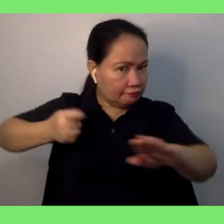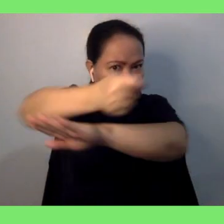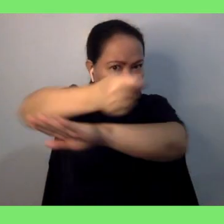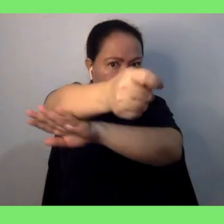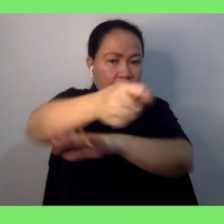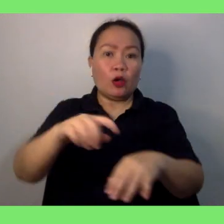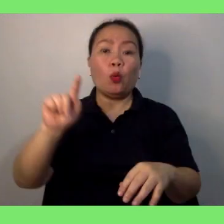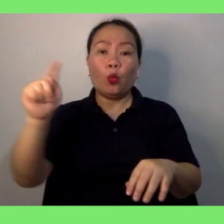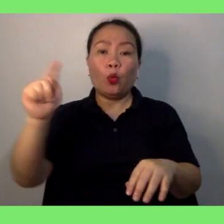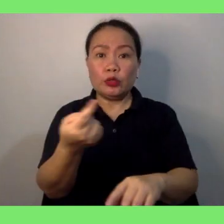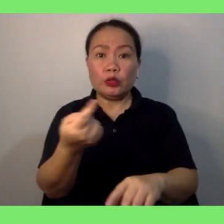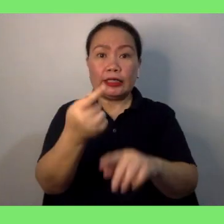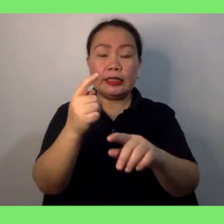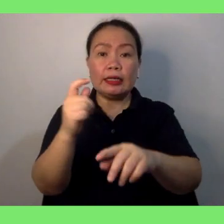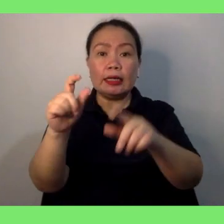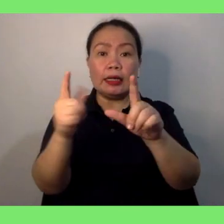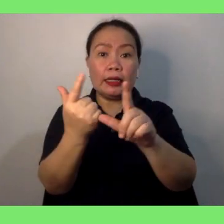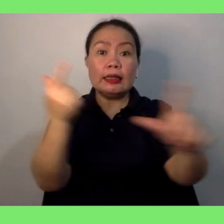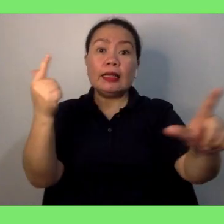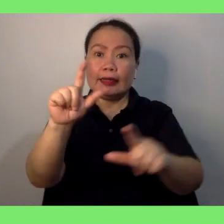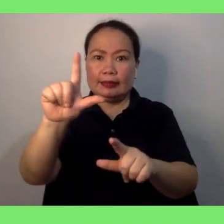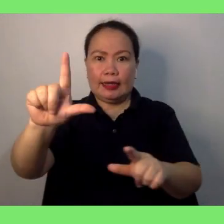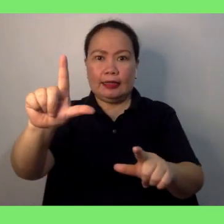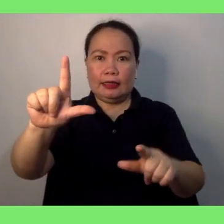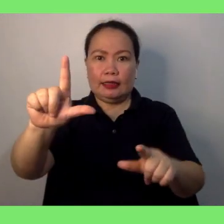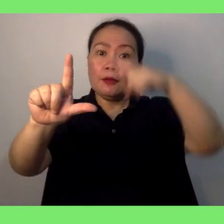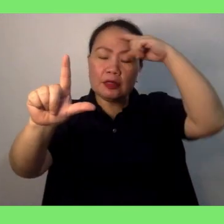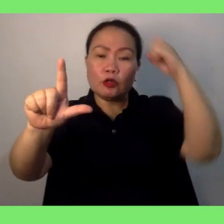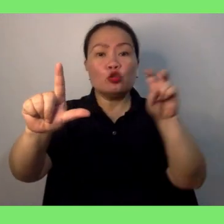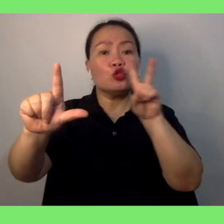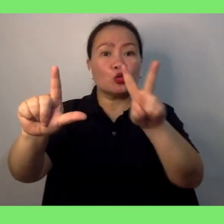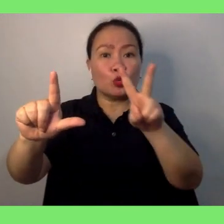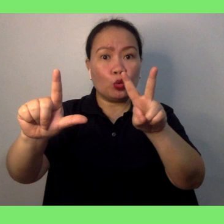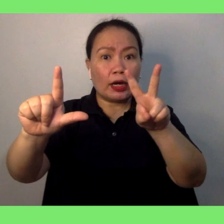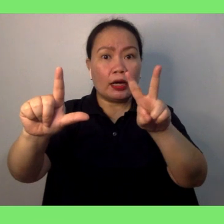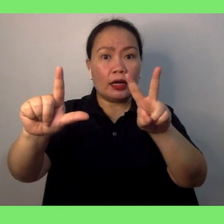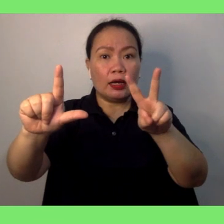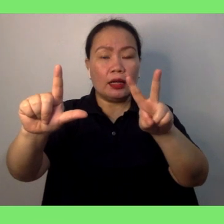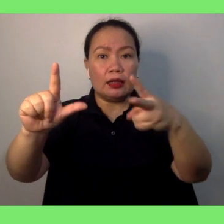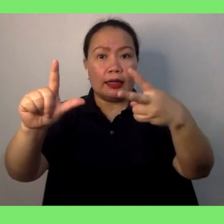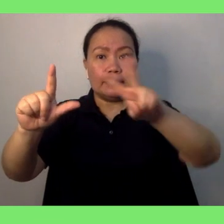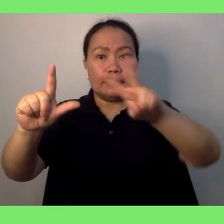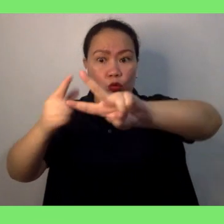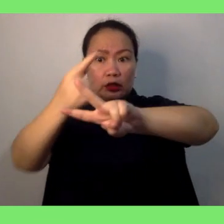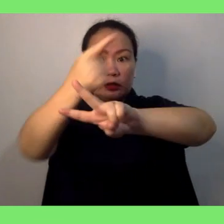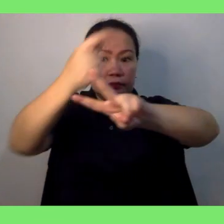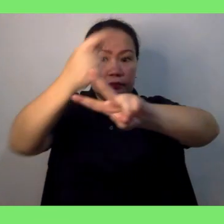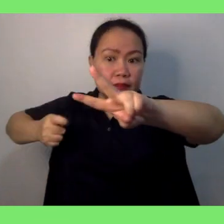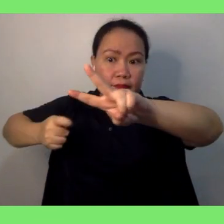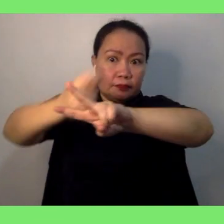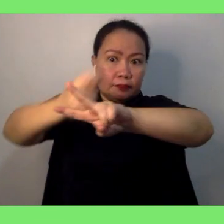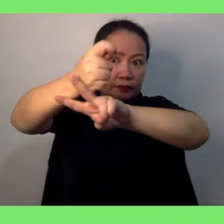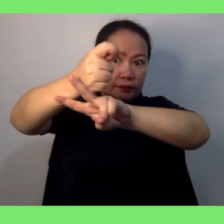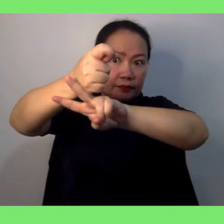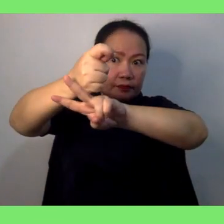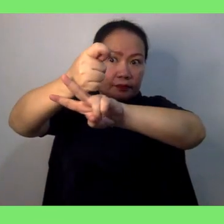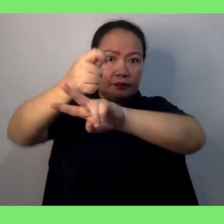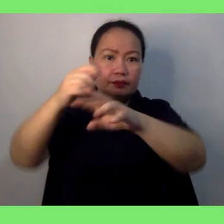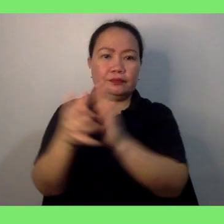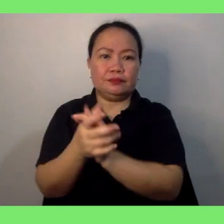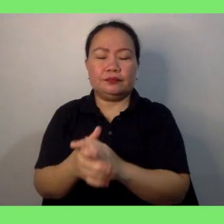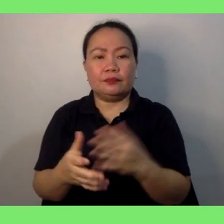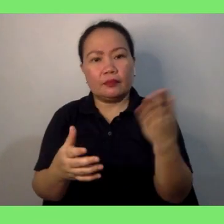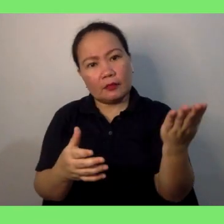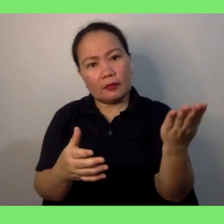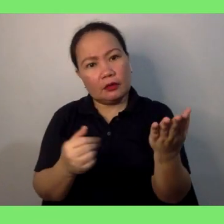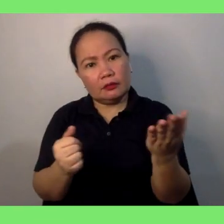iyong transversal dito kasi dalawang points ang in-intersect niya na magkaiba. Okay? Next, how about this